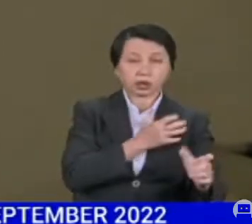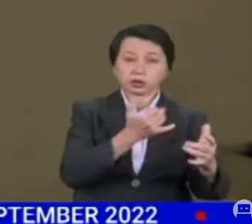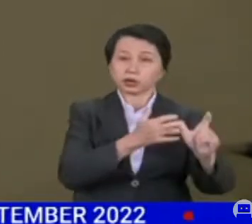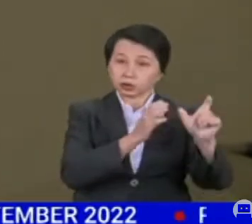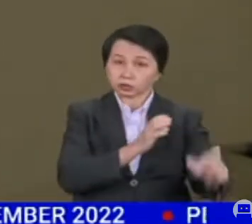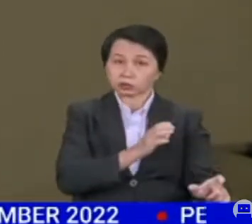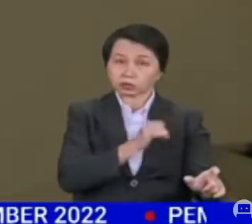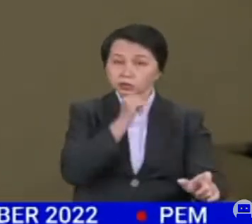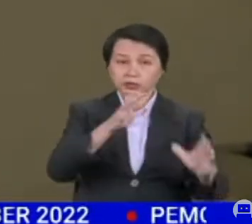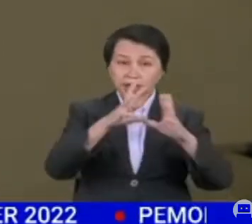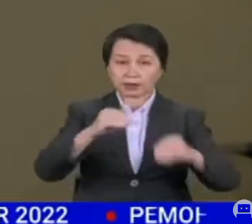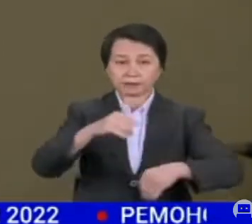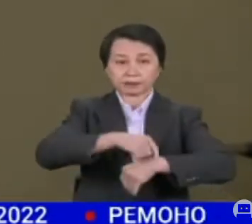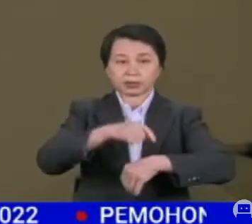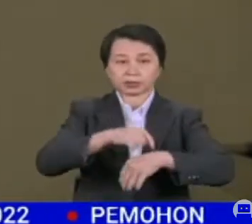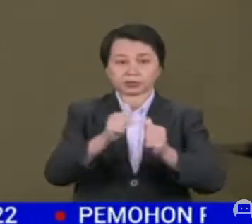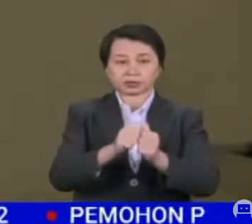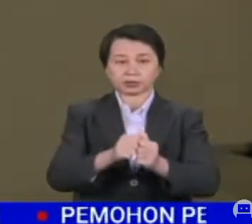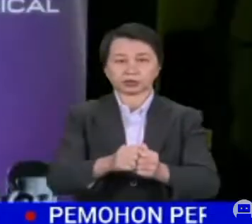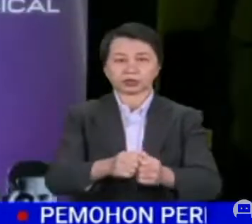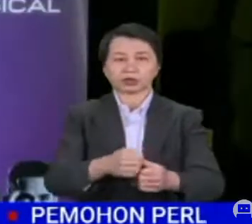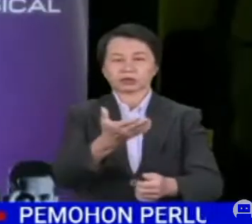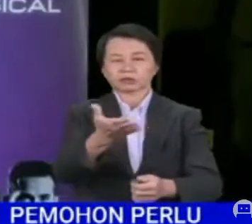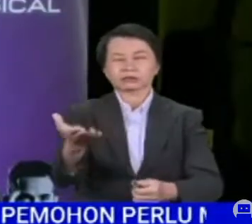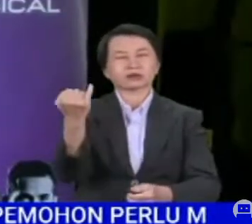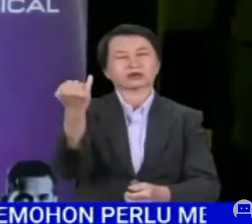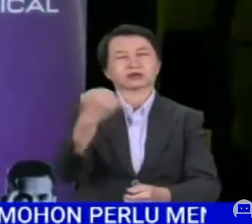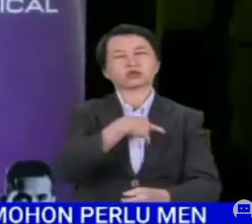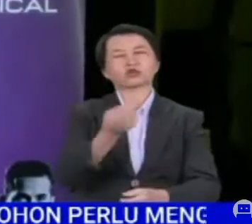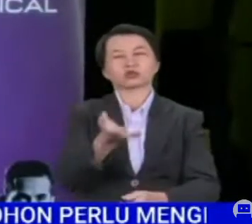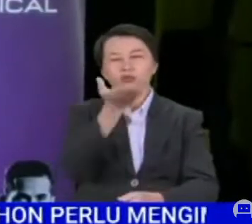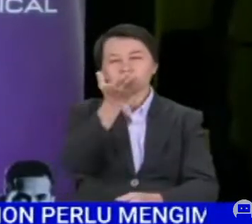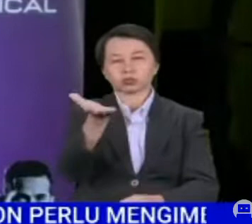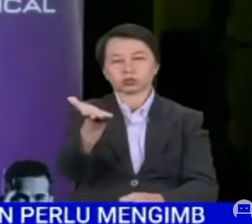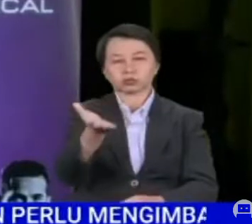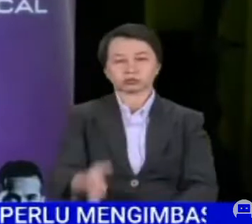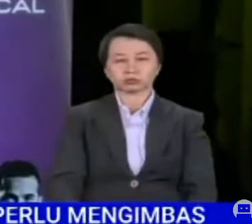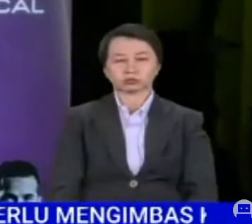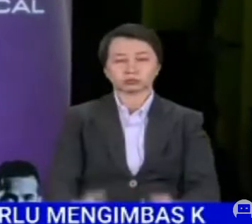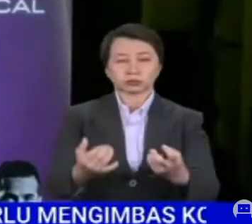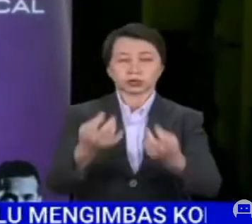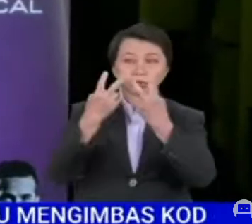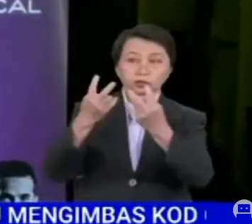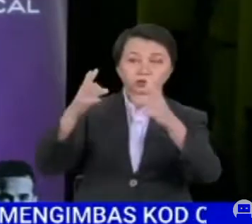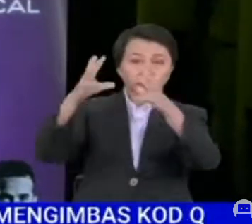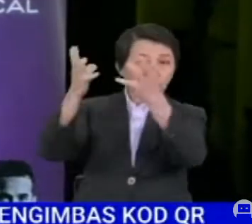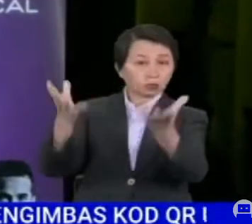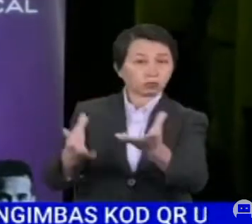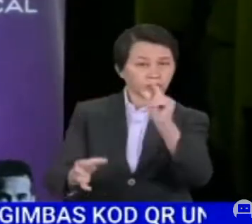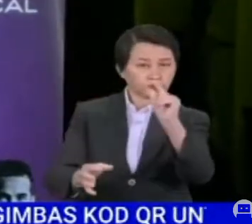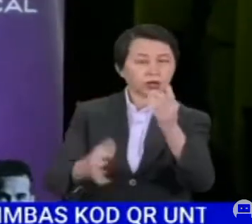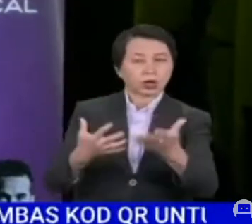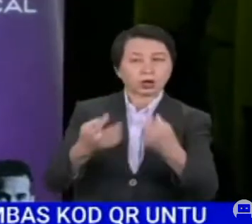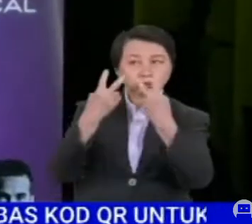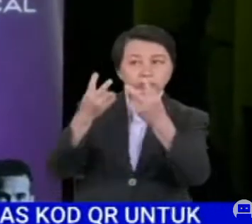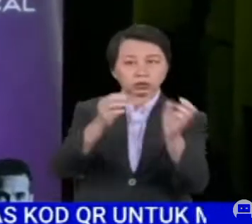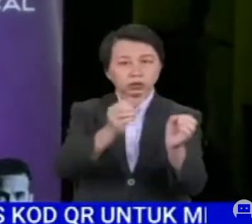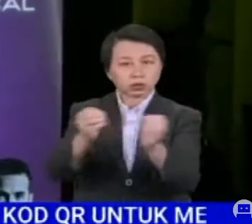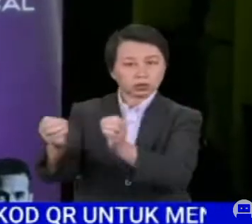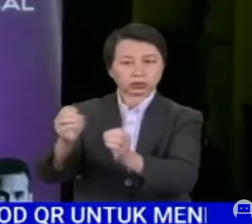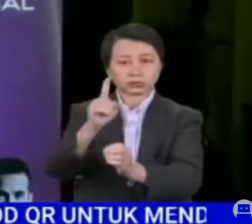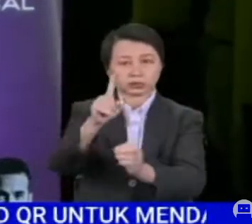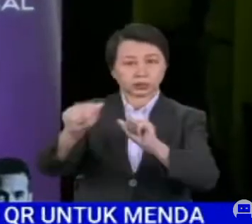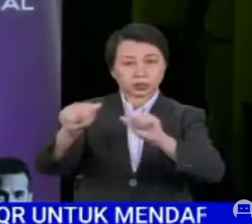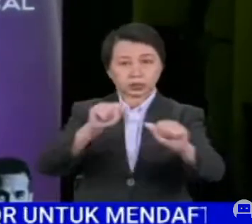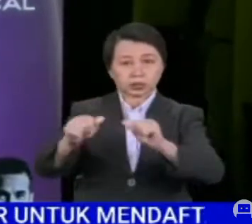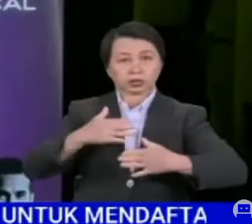tidak menghabiskan masa dengan benda sia-sia. Kita tengok in a global scale lah, bagaimana kita tengok penganjuran sesuatu